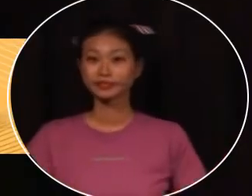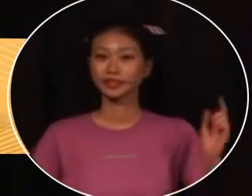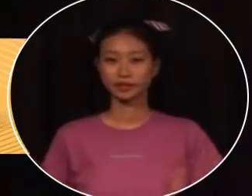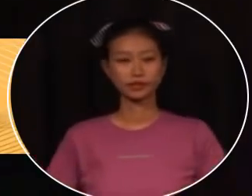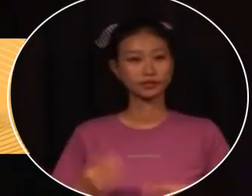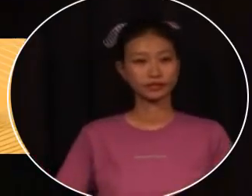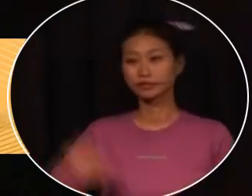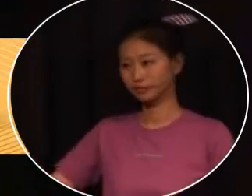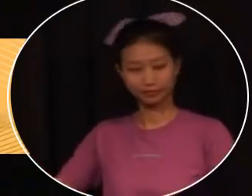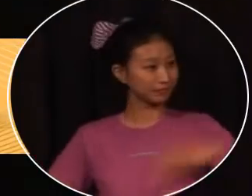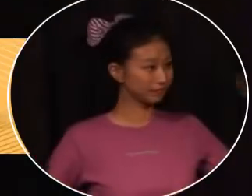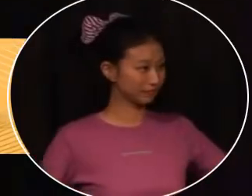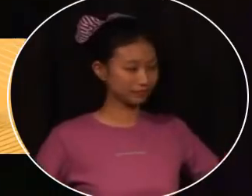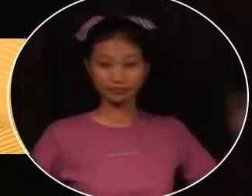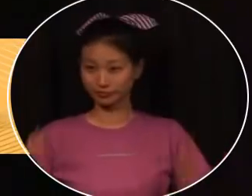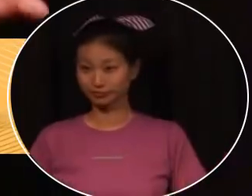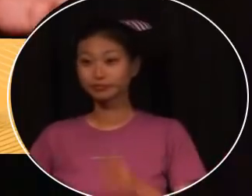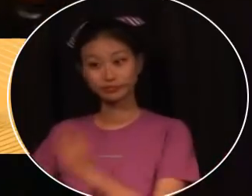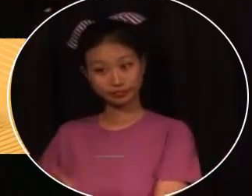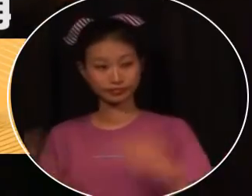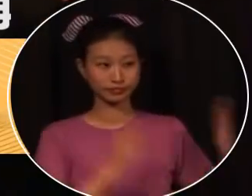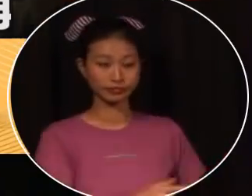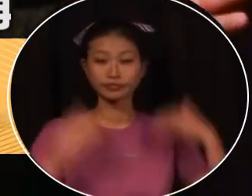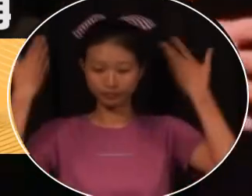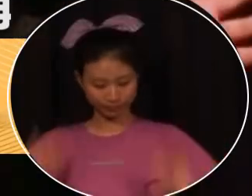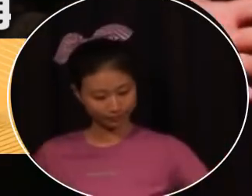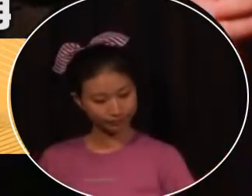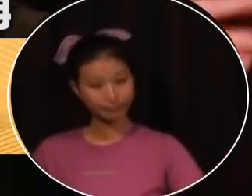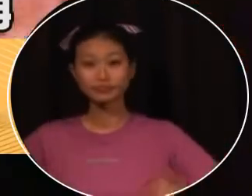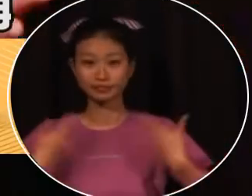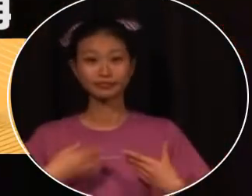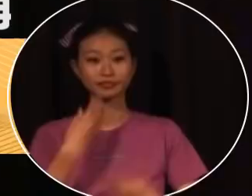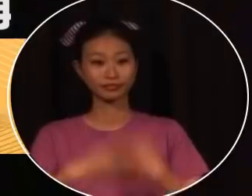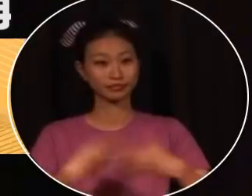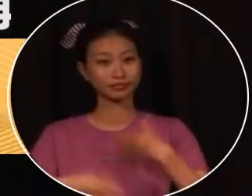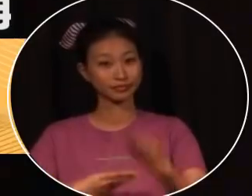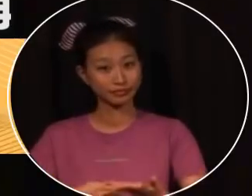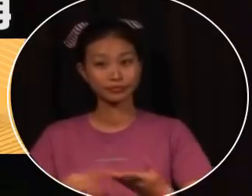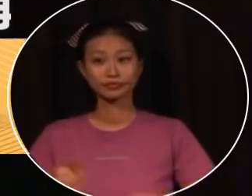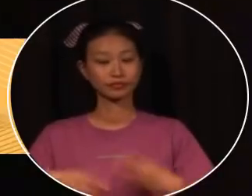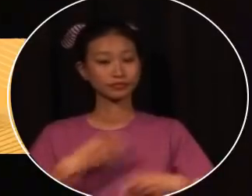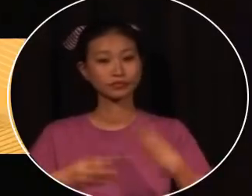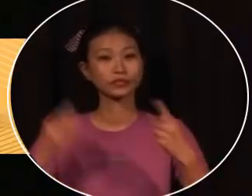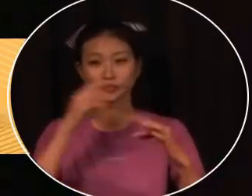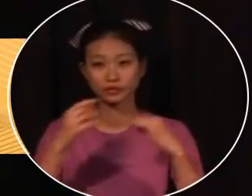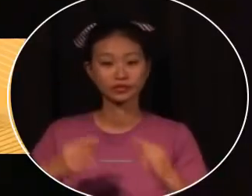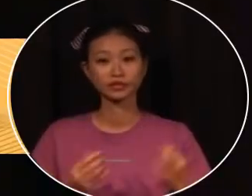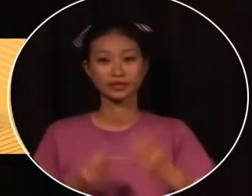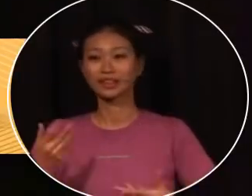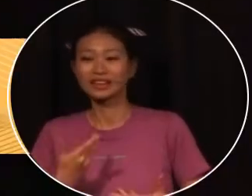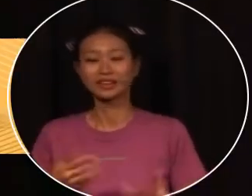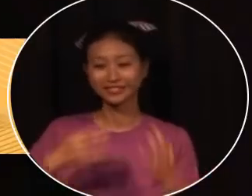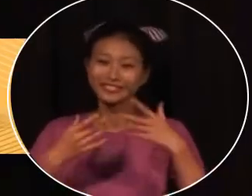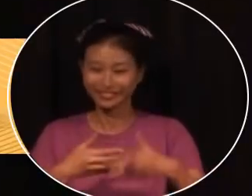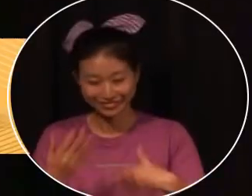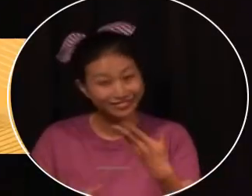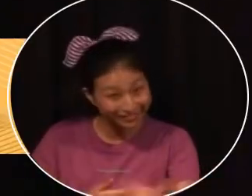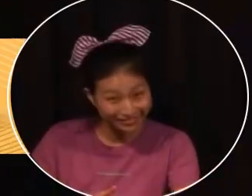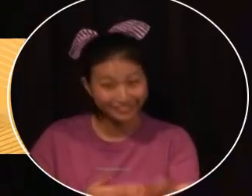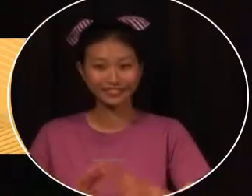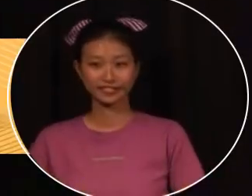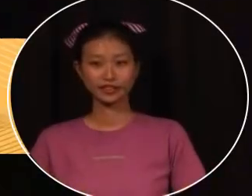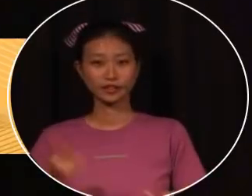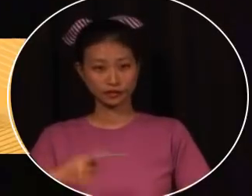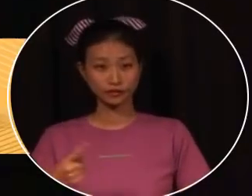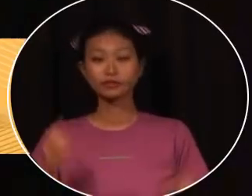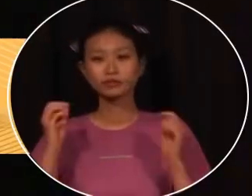制让两方认识，然后相处，看他们接不接受之后在一起，简称强制婚配，这是我的第二个